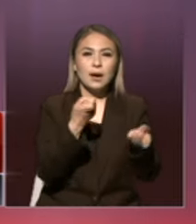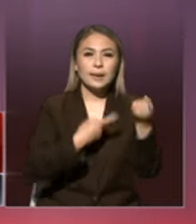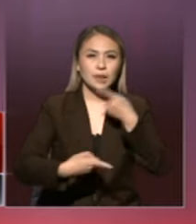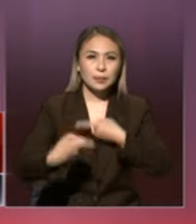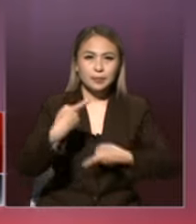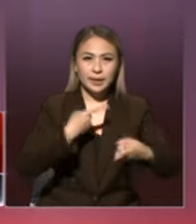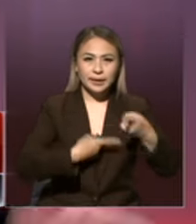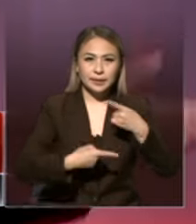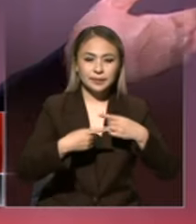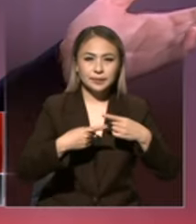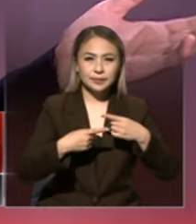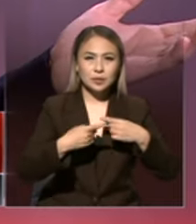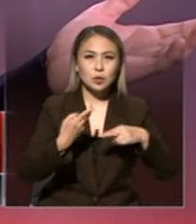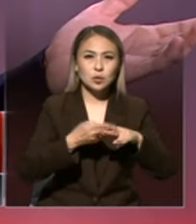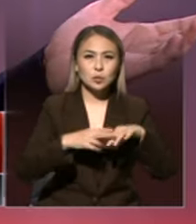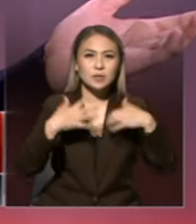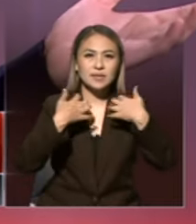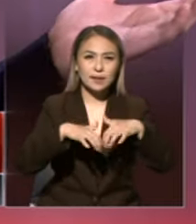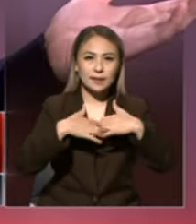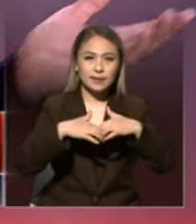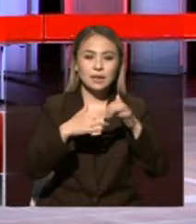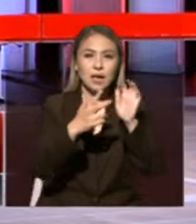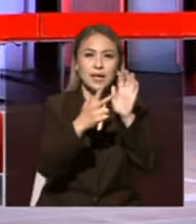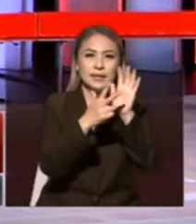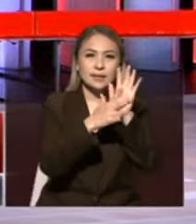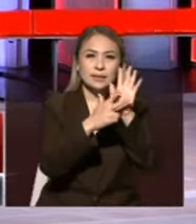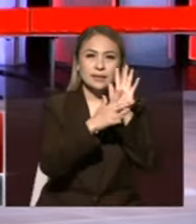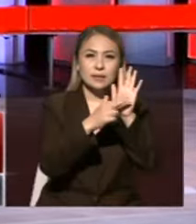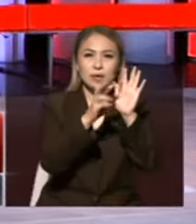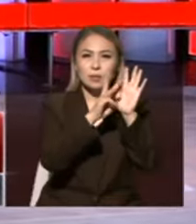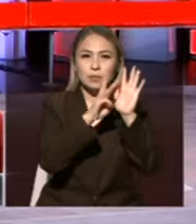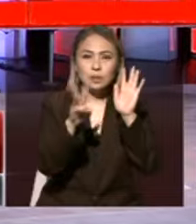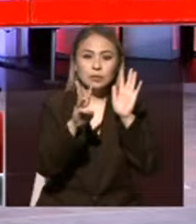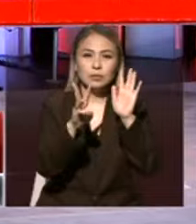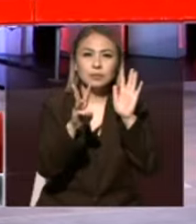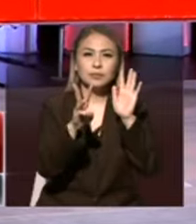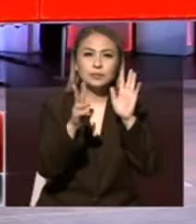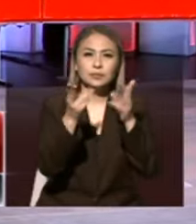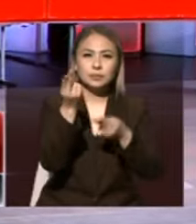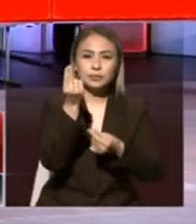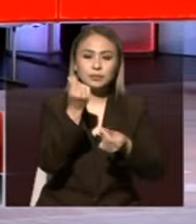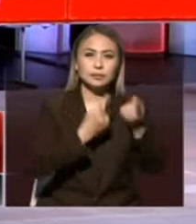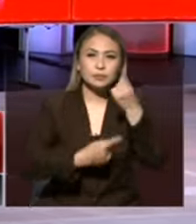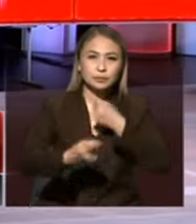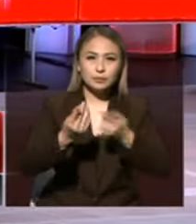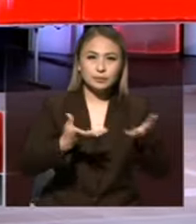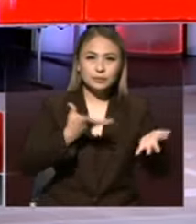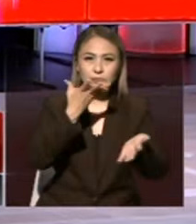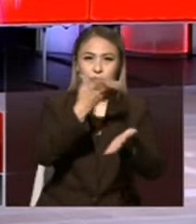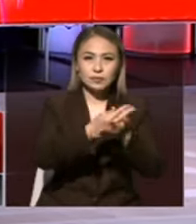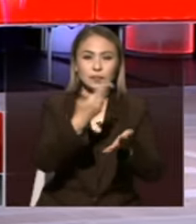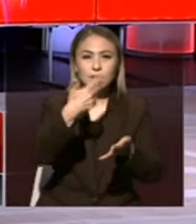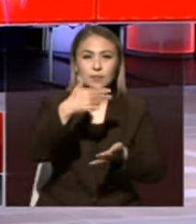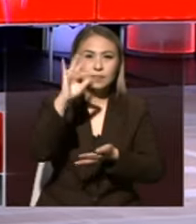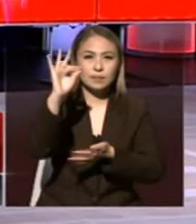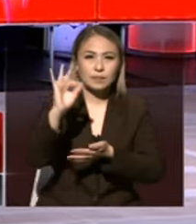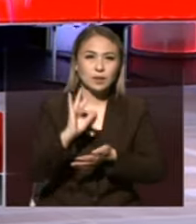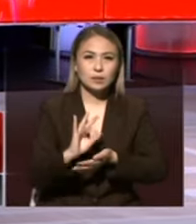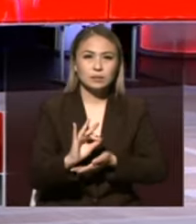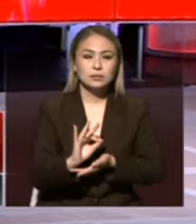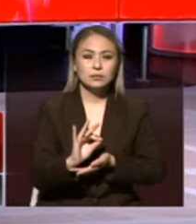береді. Енді санаңыз 8 миллион 700 трактор сатып алған адамға ақшасын қайтарып береді. Шаруаға, иә, 30%-ын қайтарып